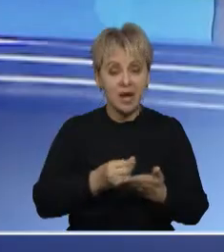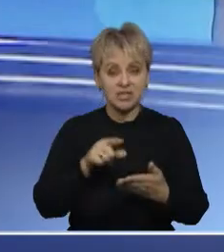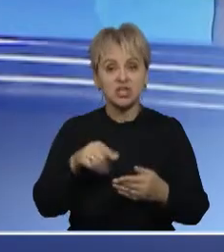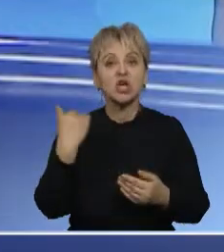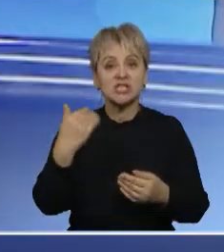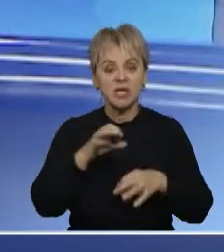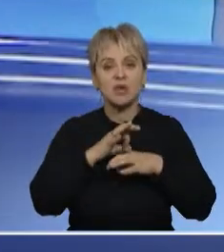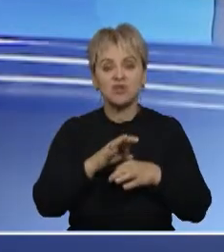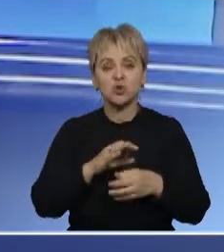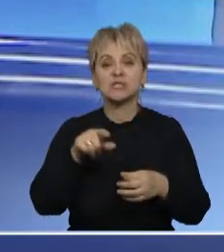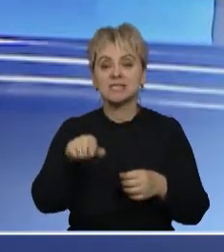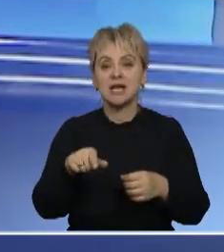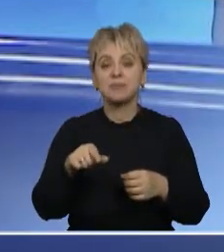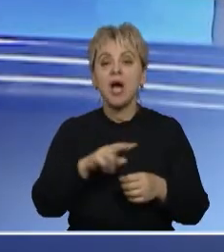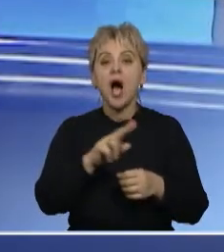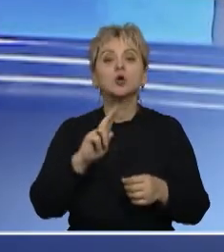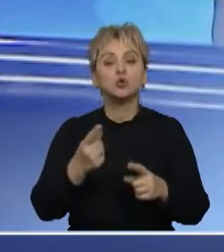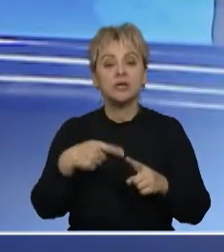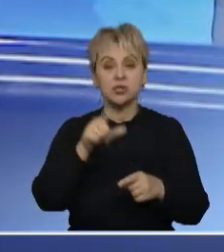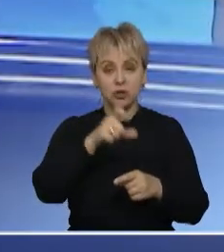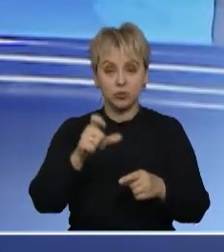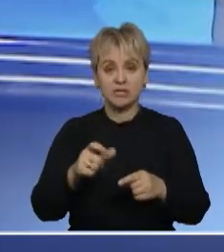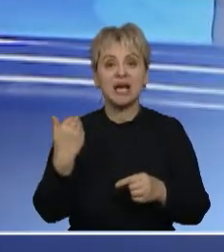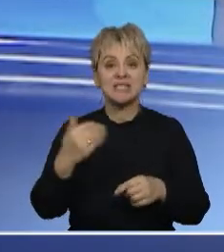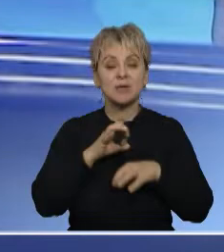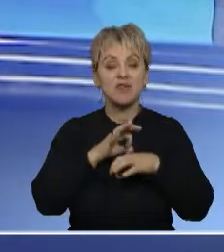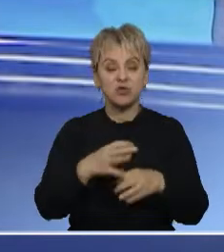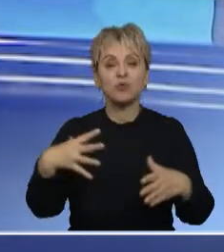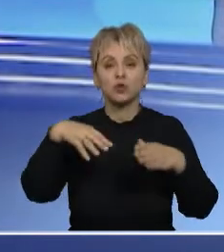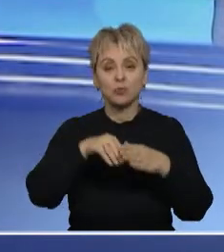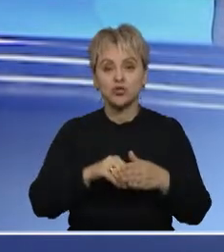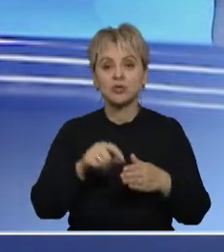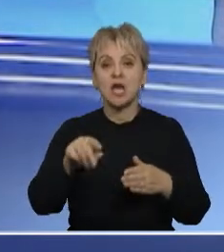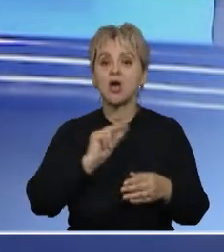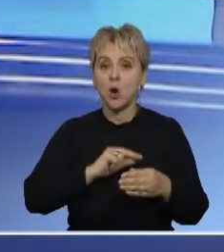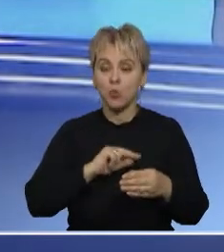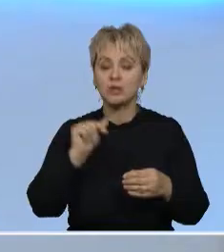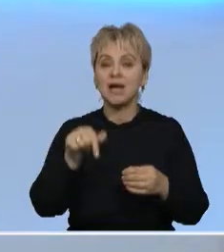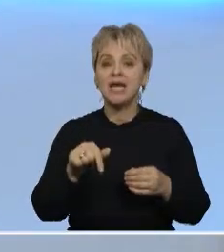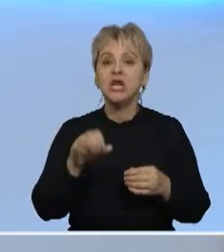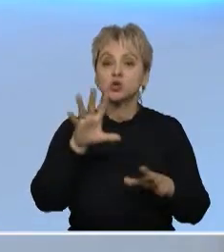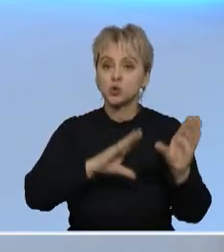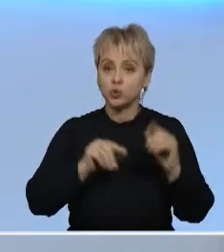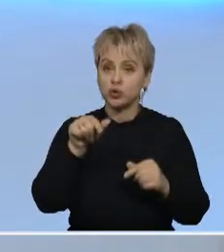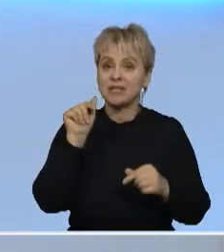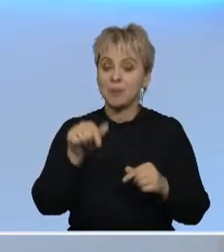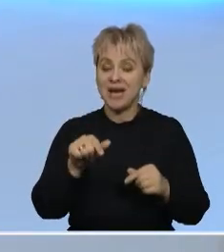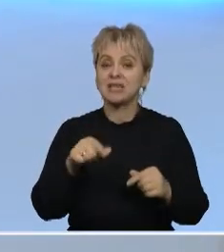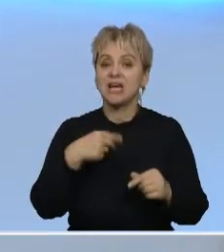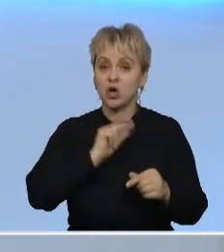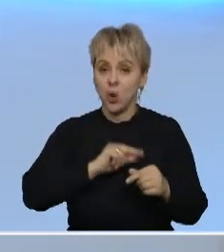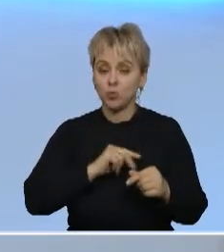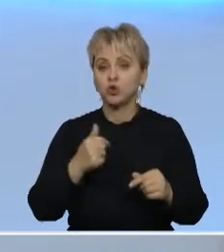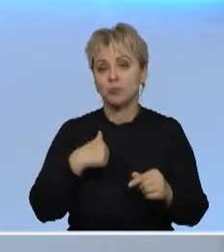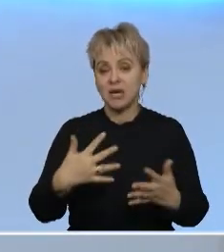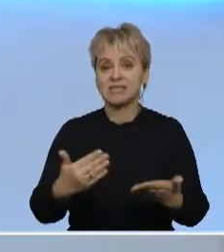ними ведется в том числе... Кто эти люди, так скажем? С ними ведется в том числе претензионная работа. И с учетом данной претензионной работы,